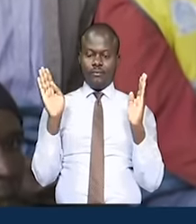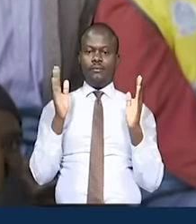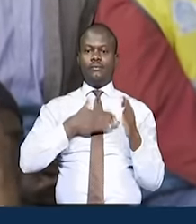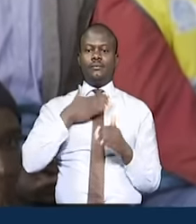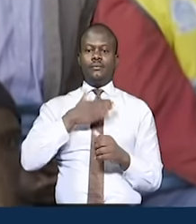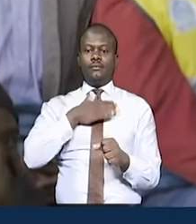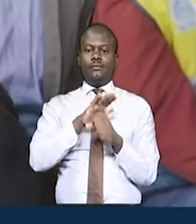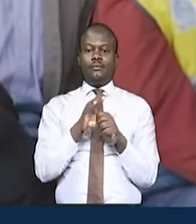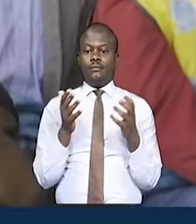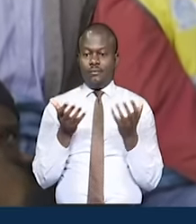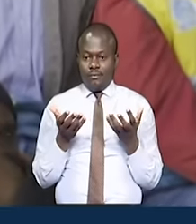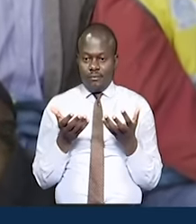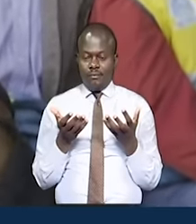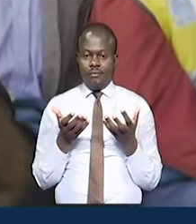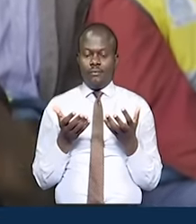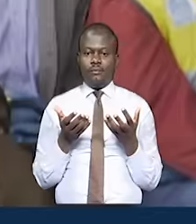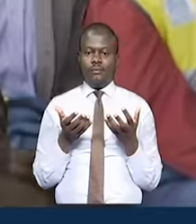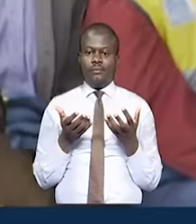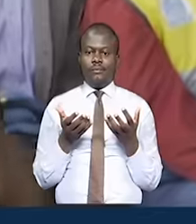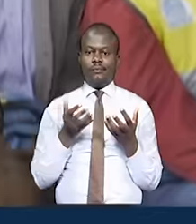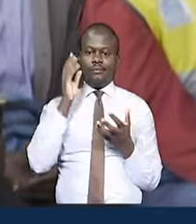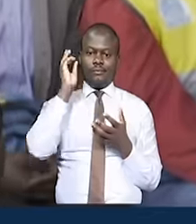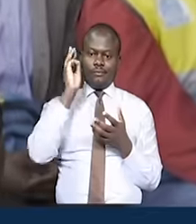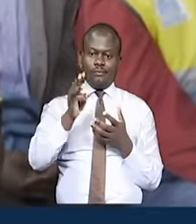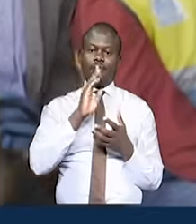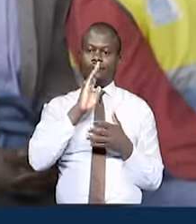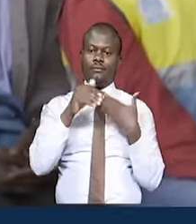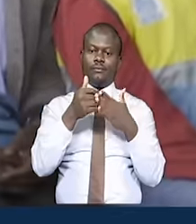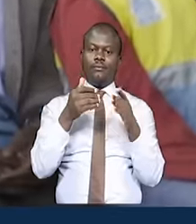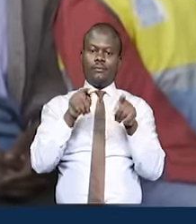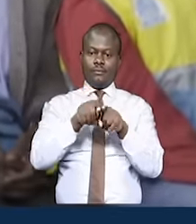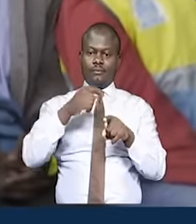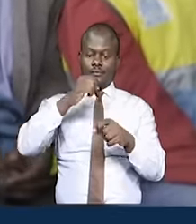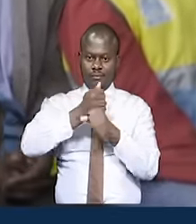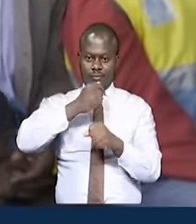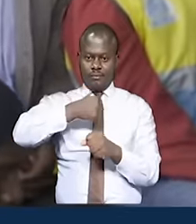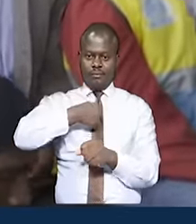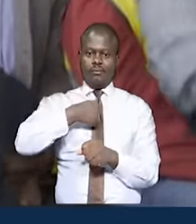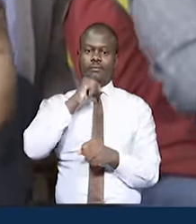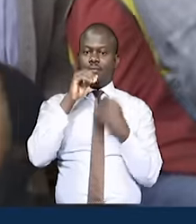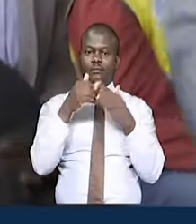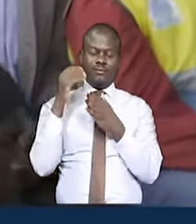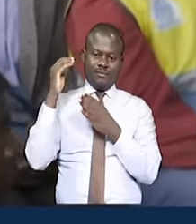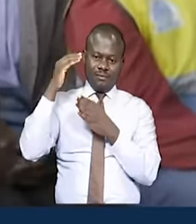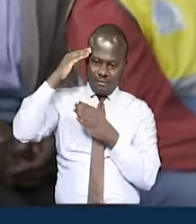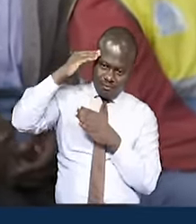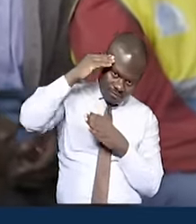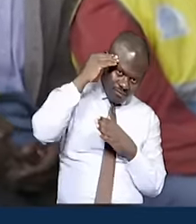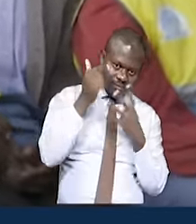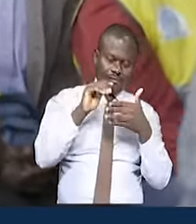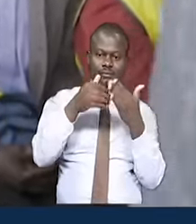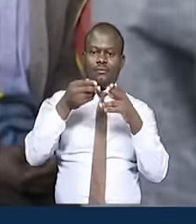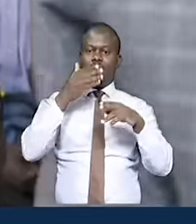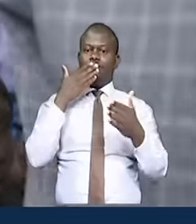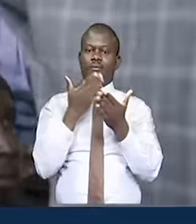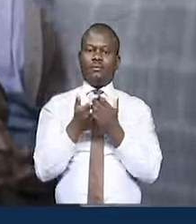cyanshimishije kurutaho nuko nzajya mba ngikore nta gahato nta n'igitugu ibintu byose biri kugenda ariko